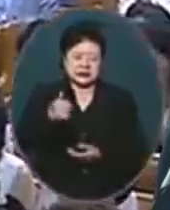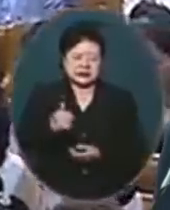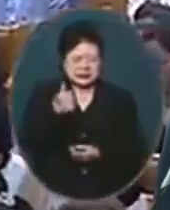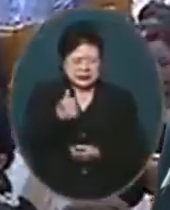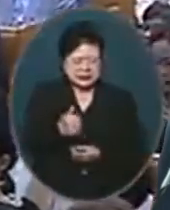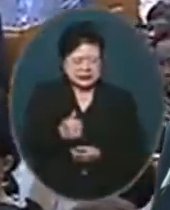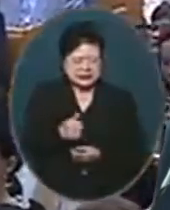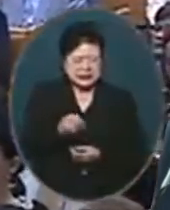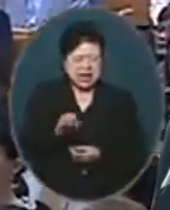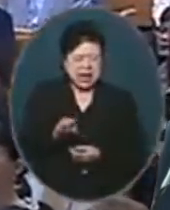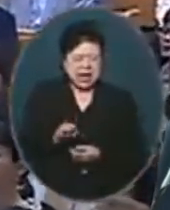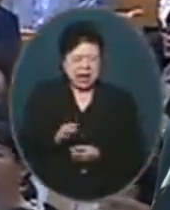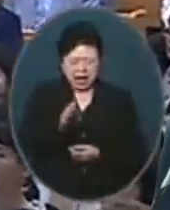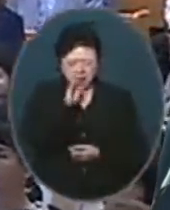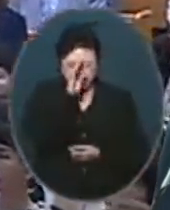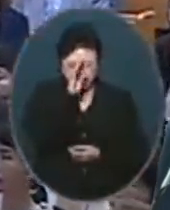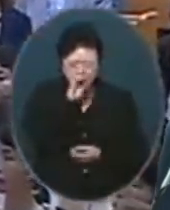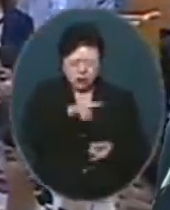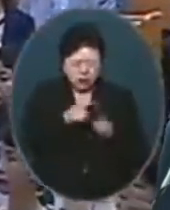신장병이